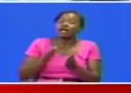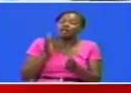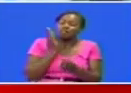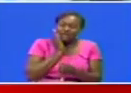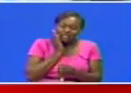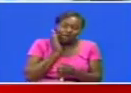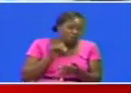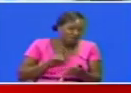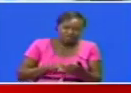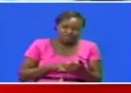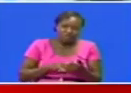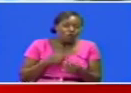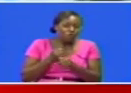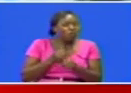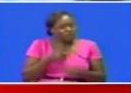umefanya.